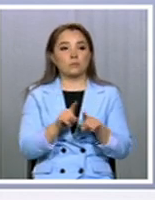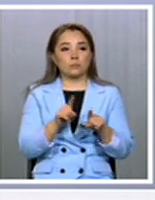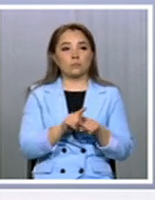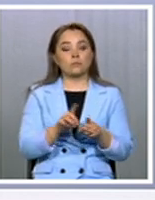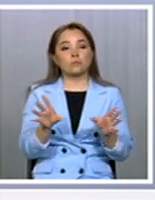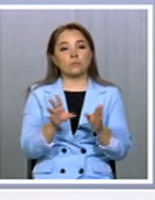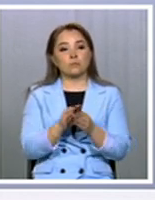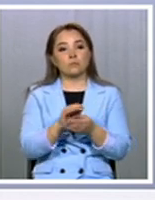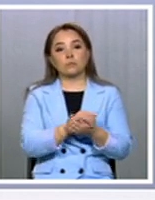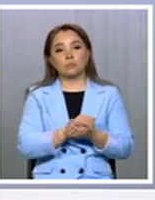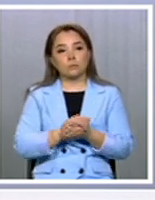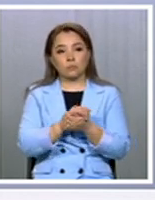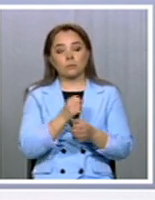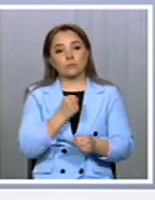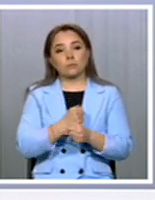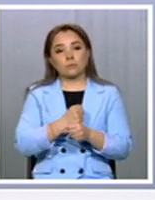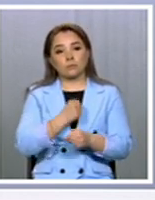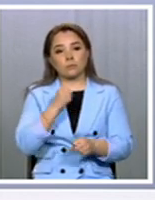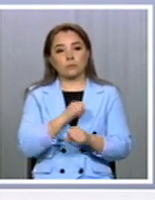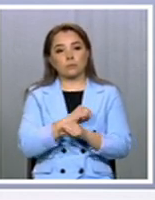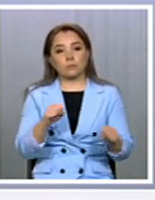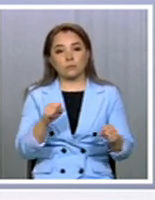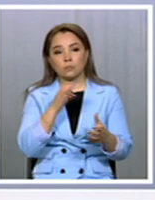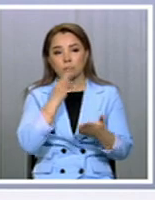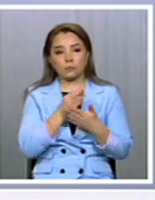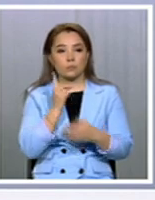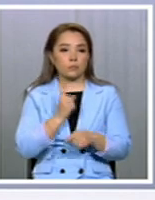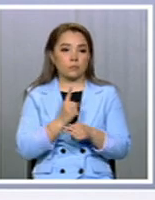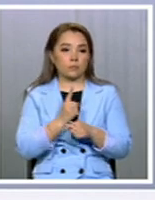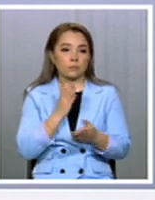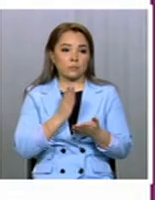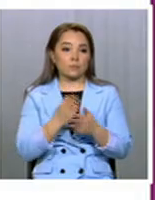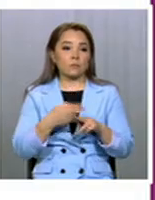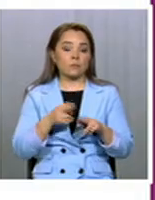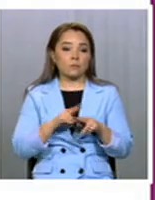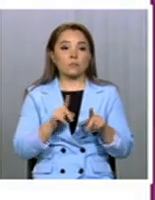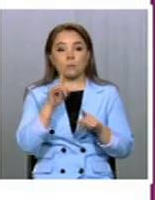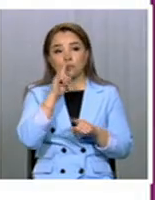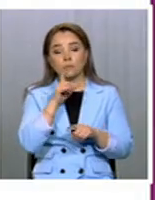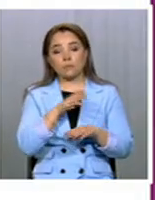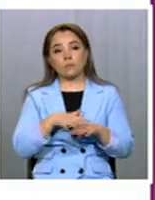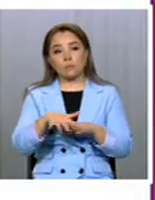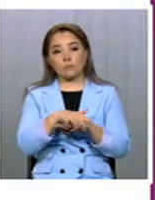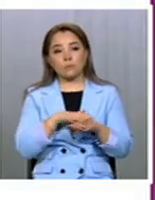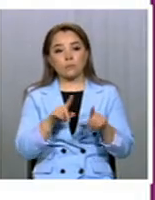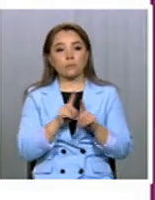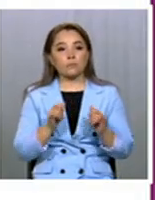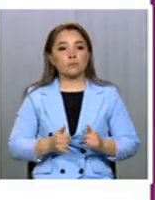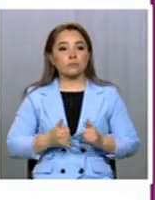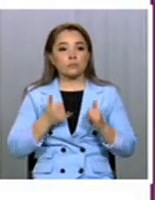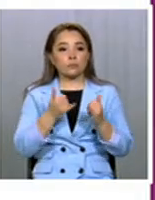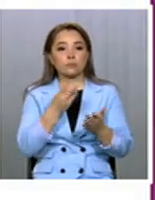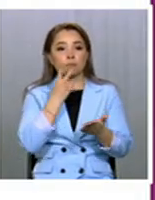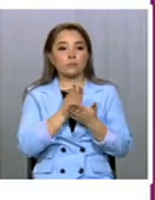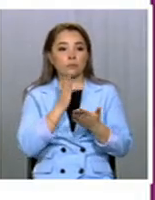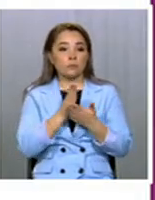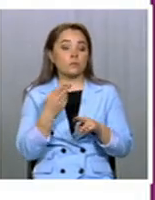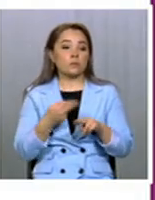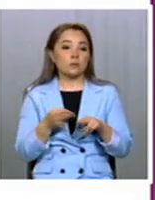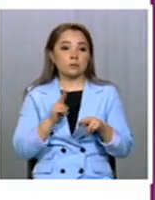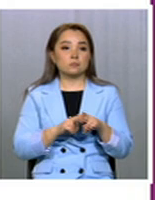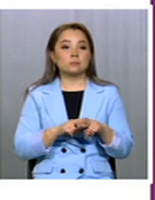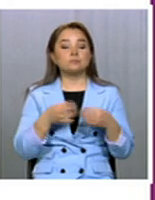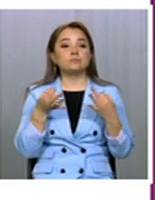ұстасуға да қатаң тыйым салынған. Қазақ халқы адамдарды құрмет тұтқан. Бұл